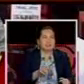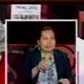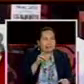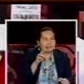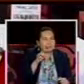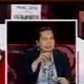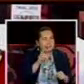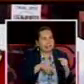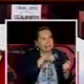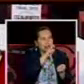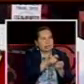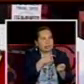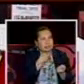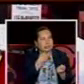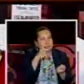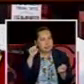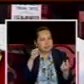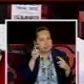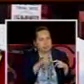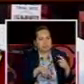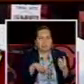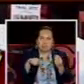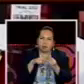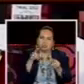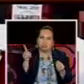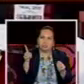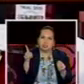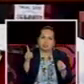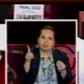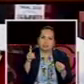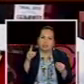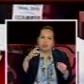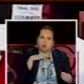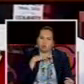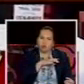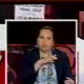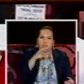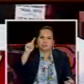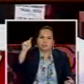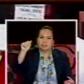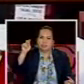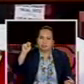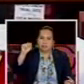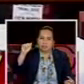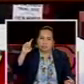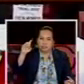I cannot say a definite yes, Your Honor. Si Congressman Lorenzo Artañada III.